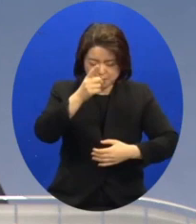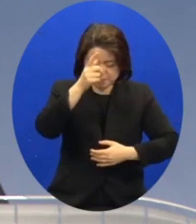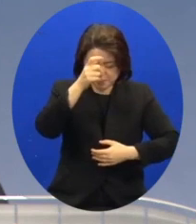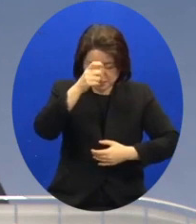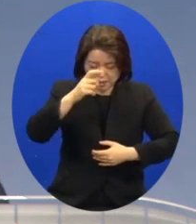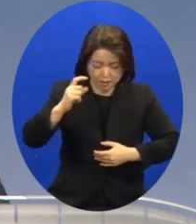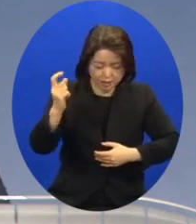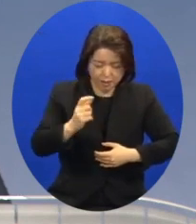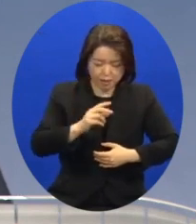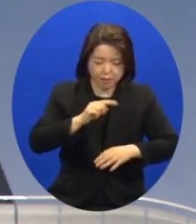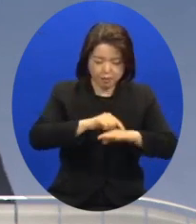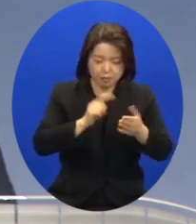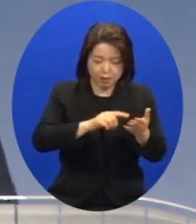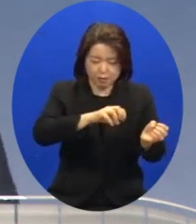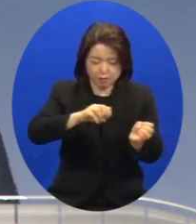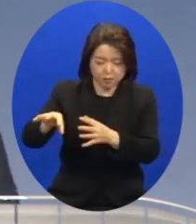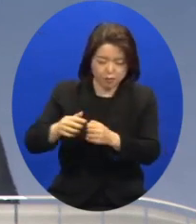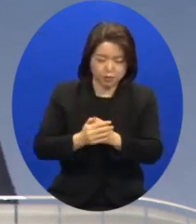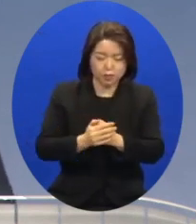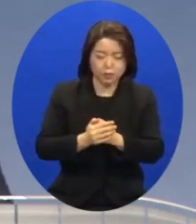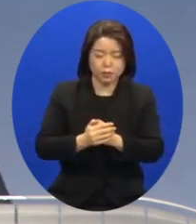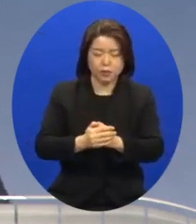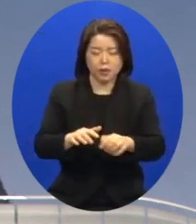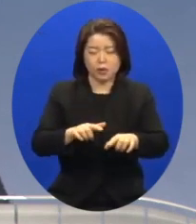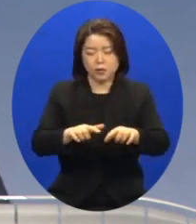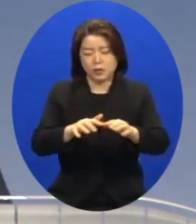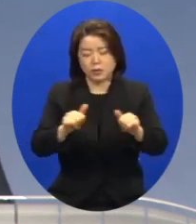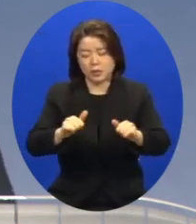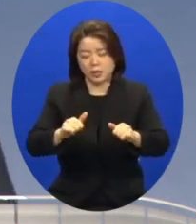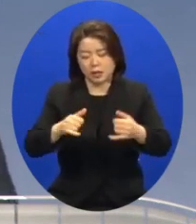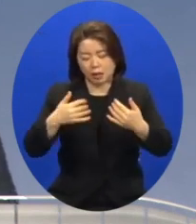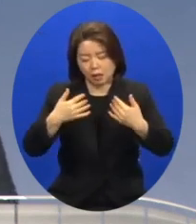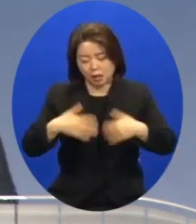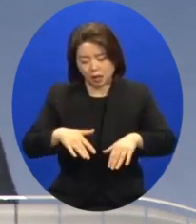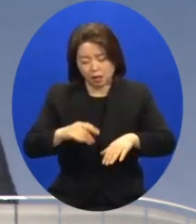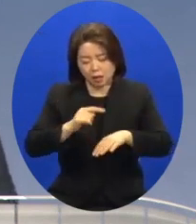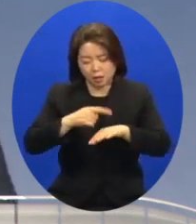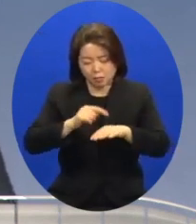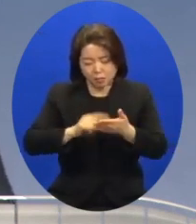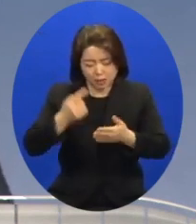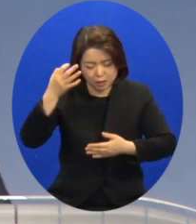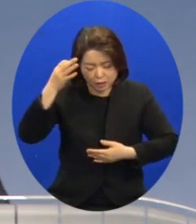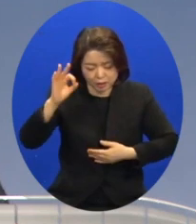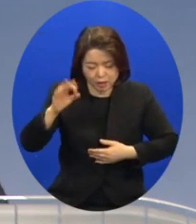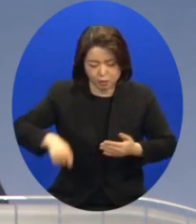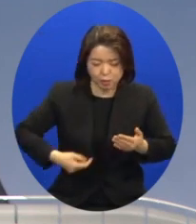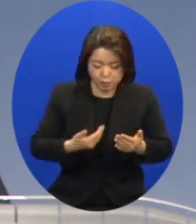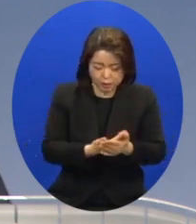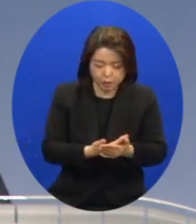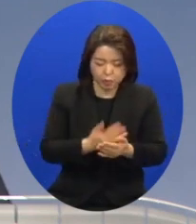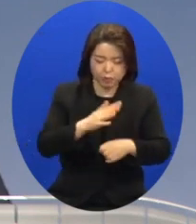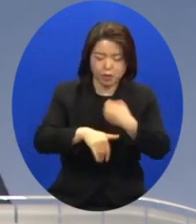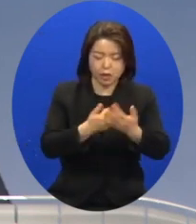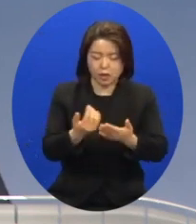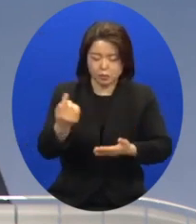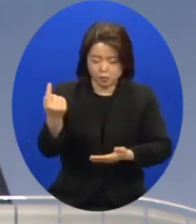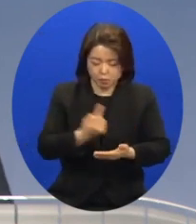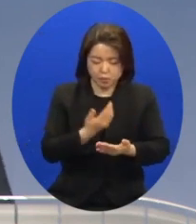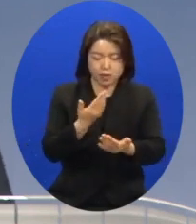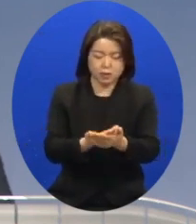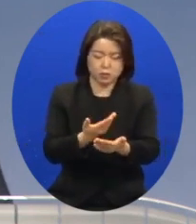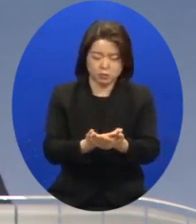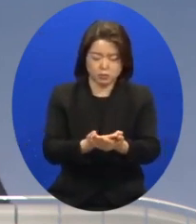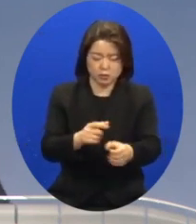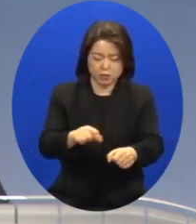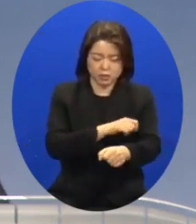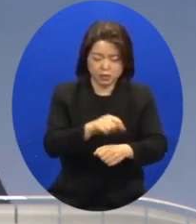버리고 인간의 무력함 깨닫고 회개하고 하나님께로 돌아오게 해 주옵소서. 특히